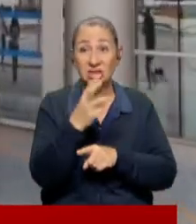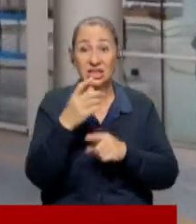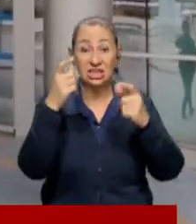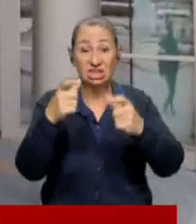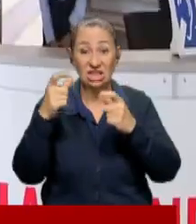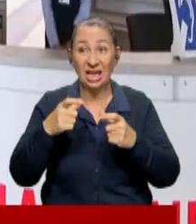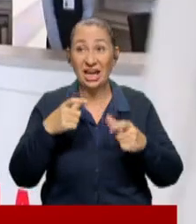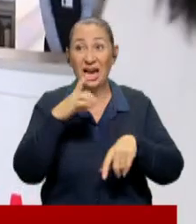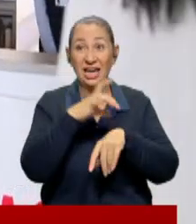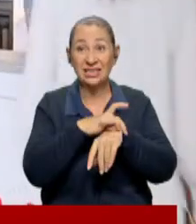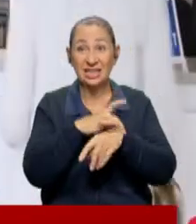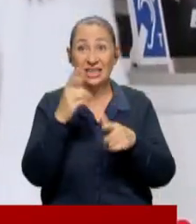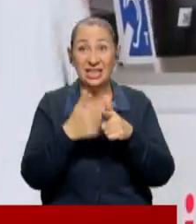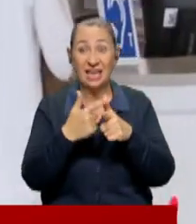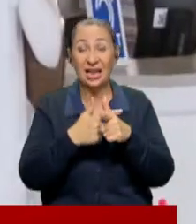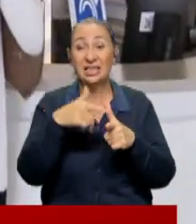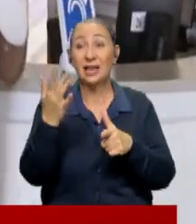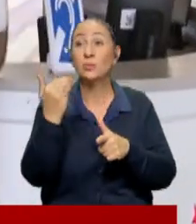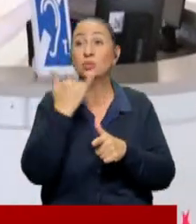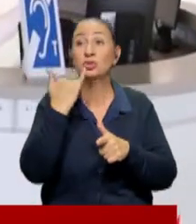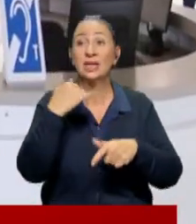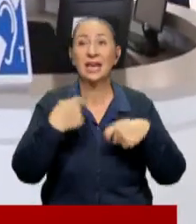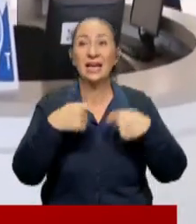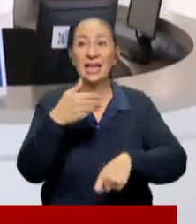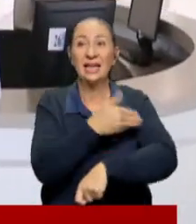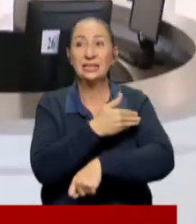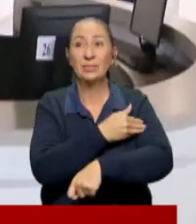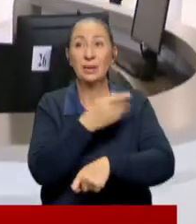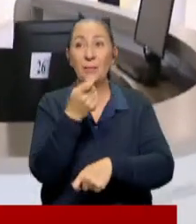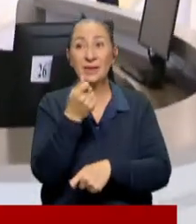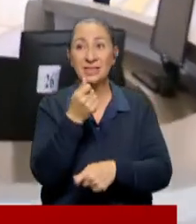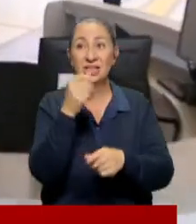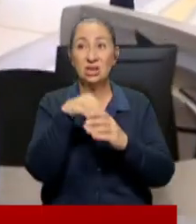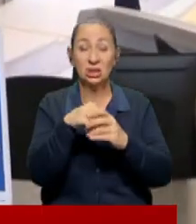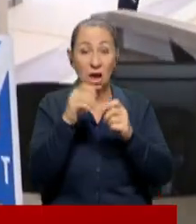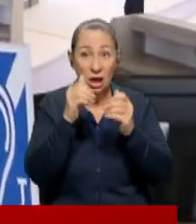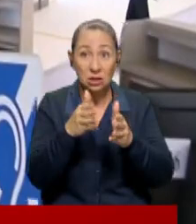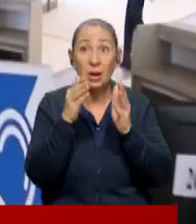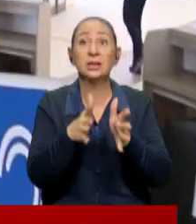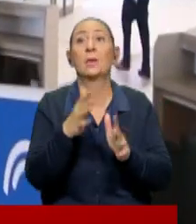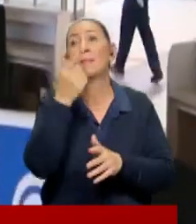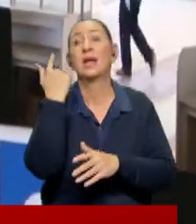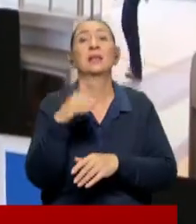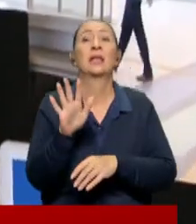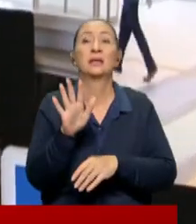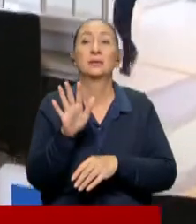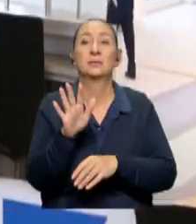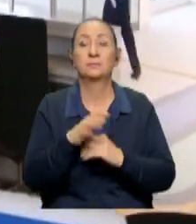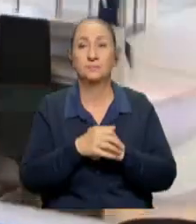şehir hastanesinin kira ve diğer müşteri garantili hizmet bedelleri için kullanılıp kullanılmadığı belli